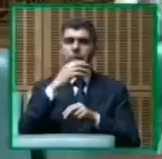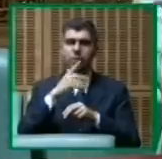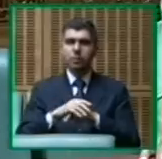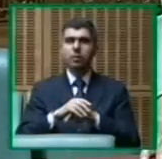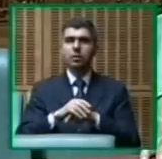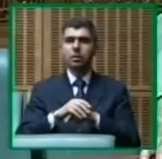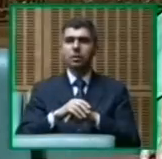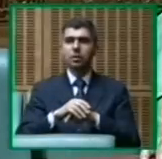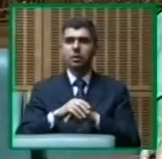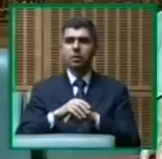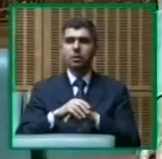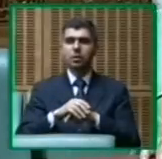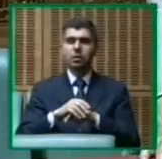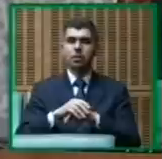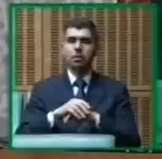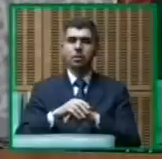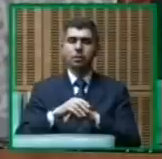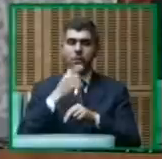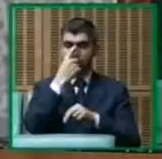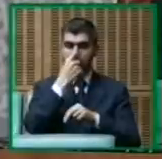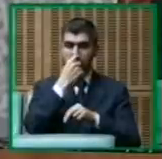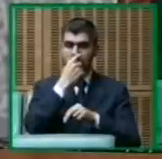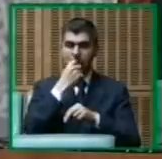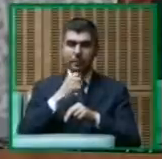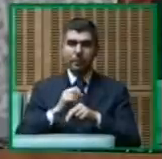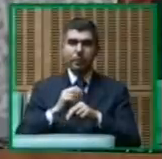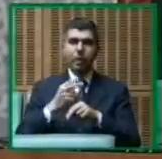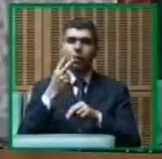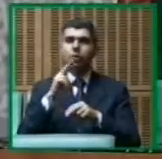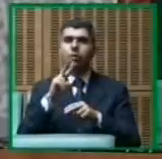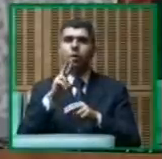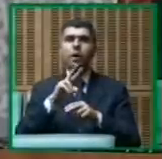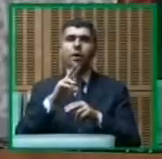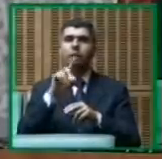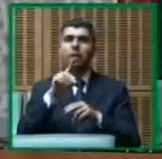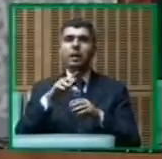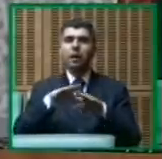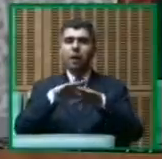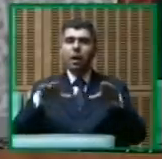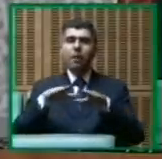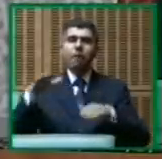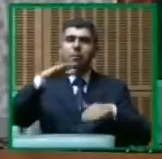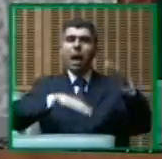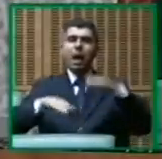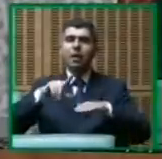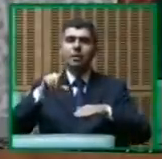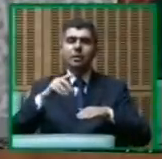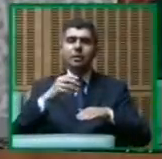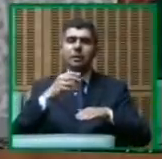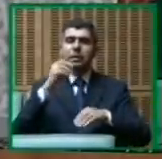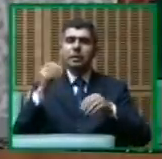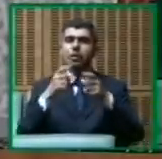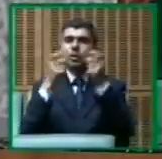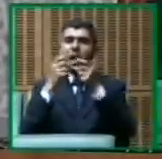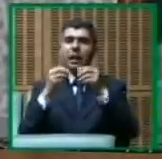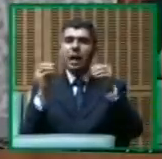التعقيب يكون شويه. اذا السؤال الثاني موضوعه حمايه بعض الشواطئ من التلوث الصناعي. نظرا لوحدة